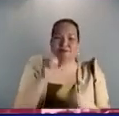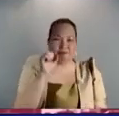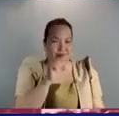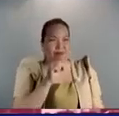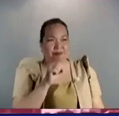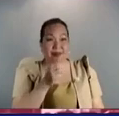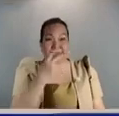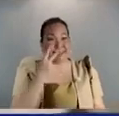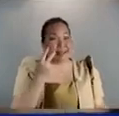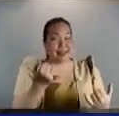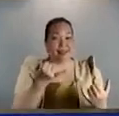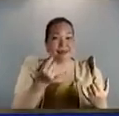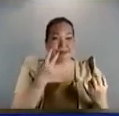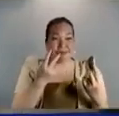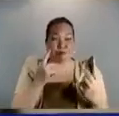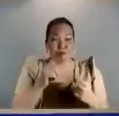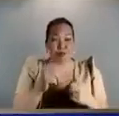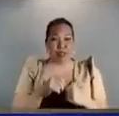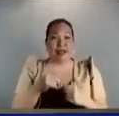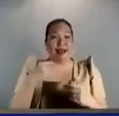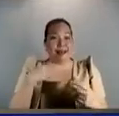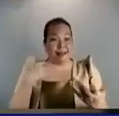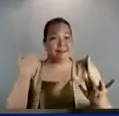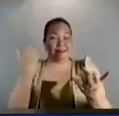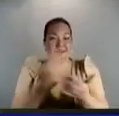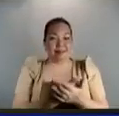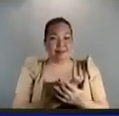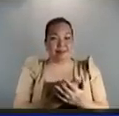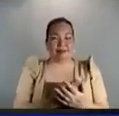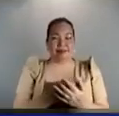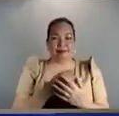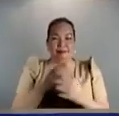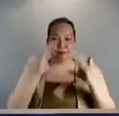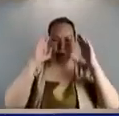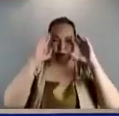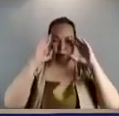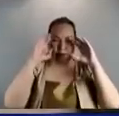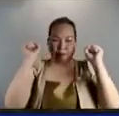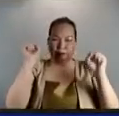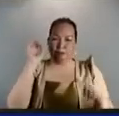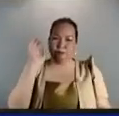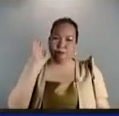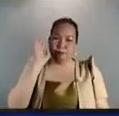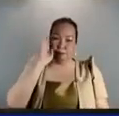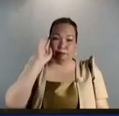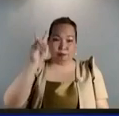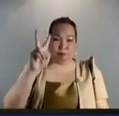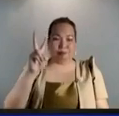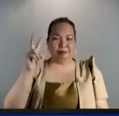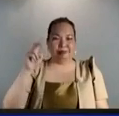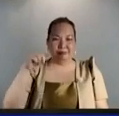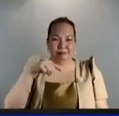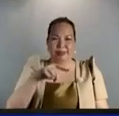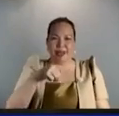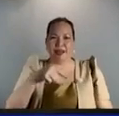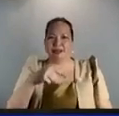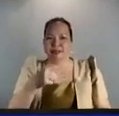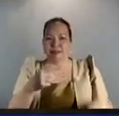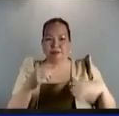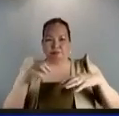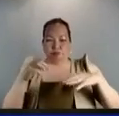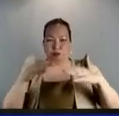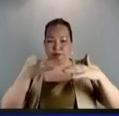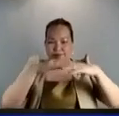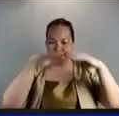nakikita na natin. Ayun. At nakarating na si President-elect Bongbong Marcos. Papasok po siya doon sa mismong side entrance no ng Palasyo